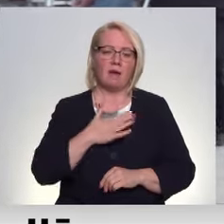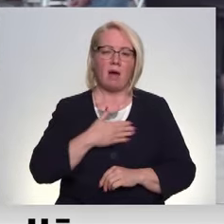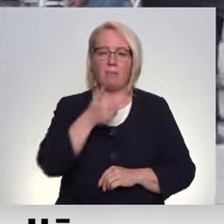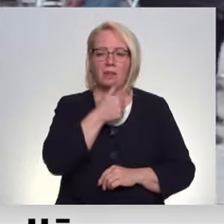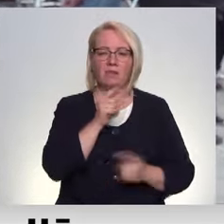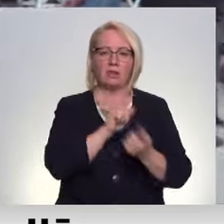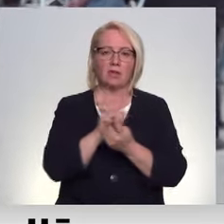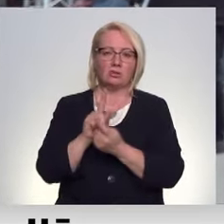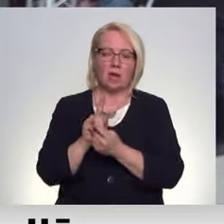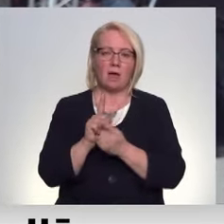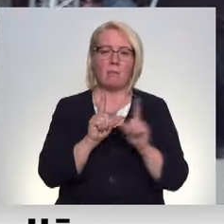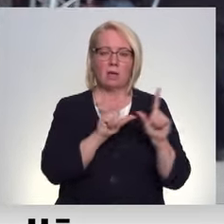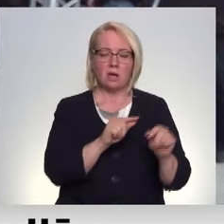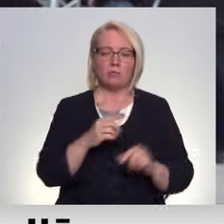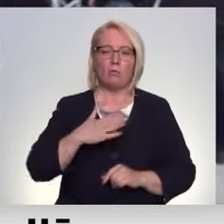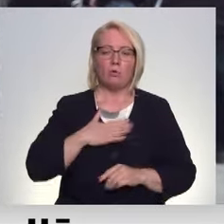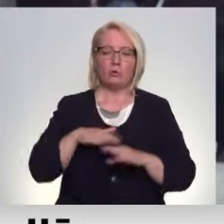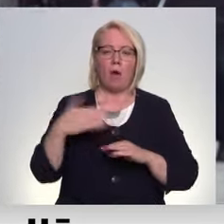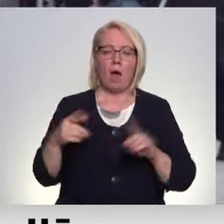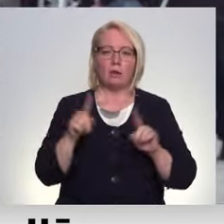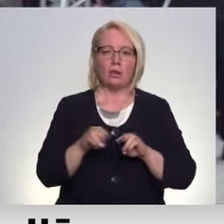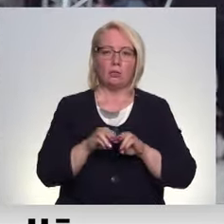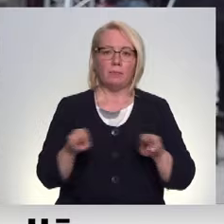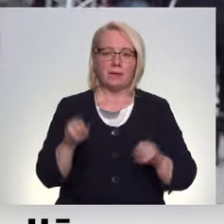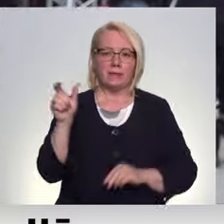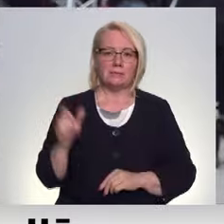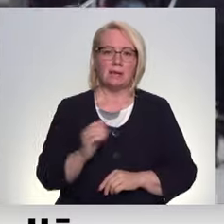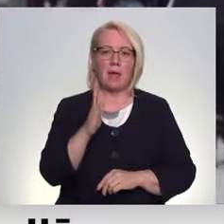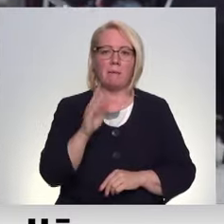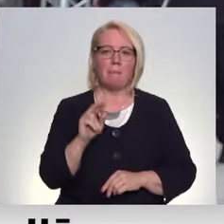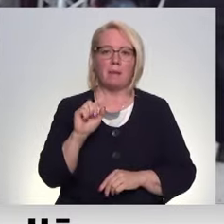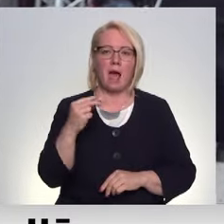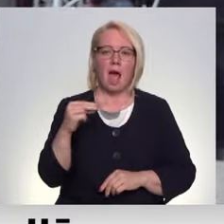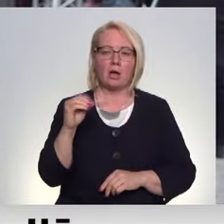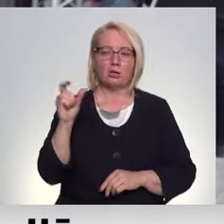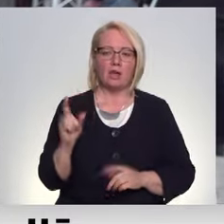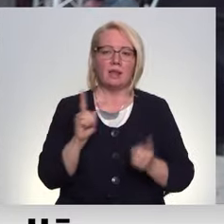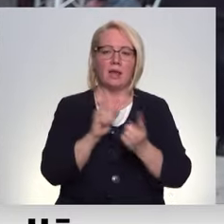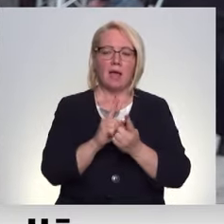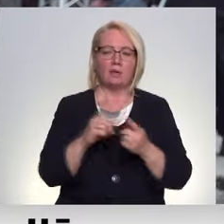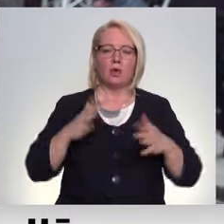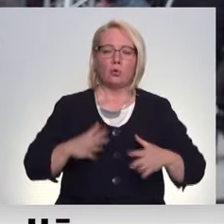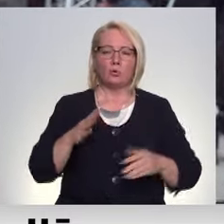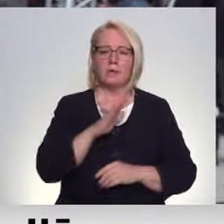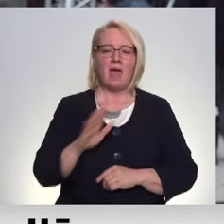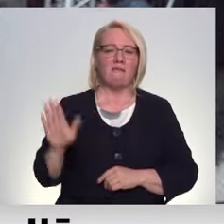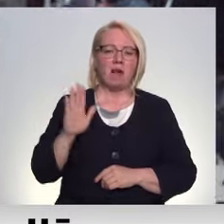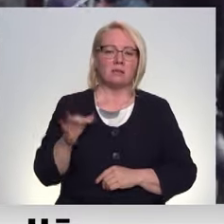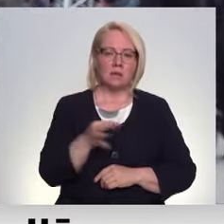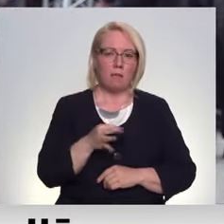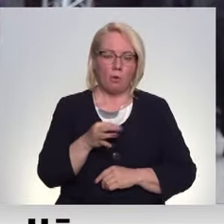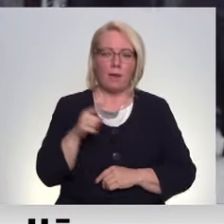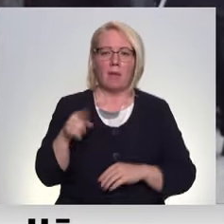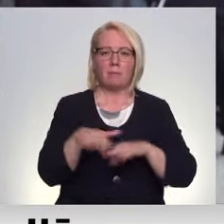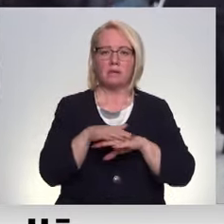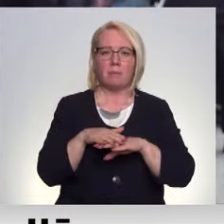tikšanās. Reizēm mūsu ārlietu ministrs Baiba Braža šobrīd tiekās ar Gruzijas nevalstiskajām organizācijām, proti tām